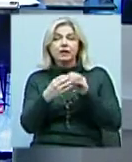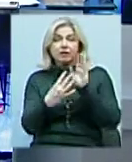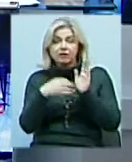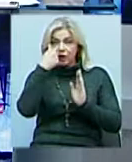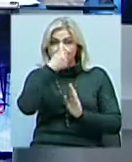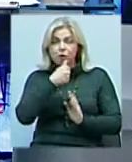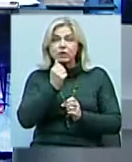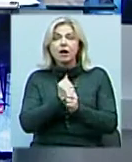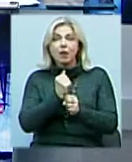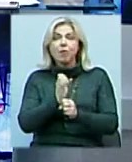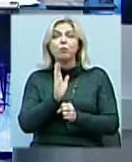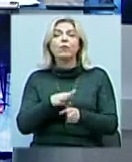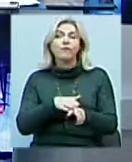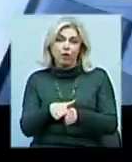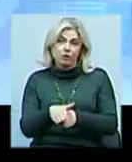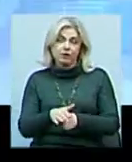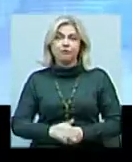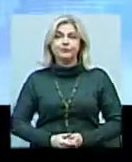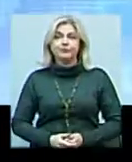2019 році роботи будуть виконані.